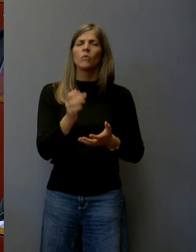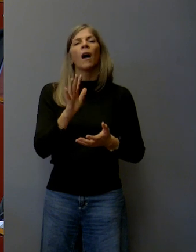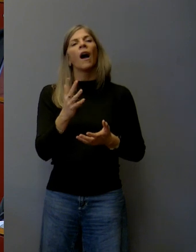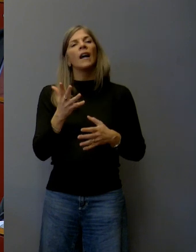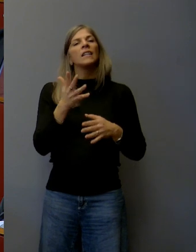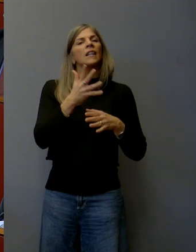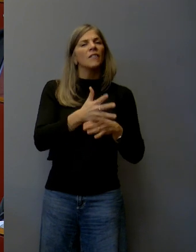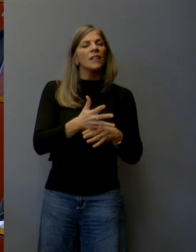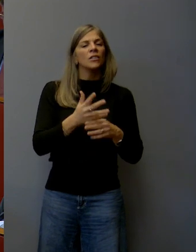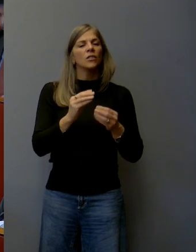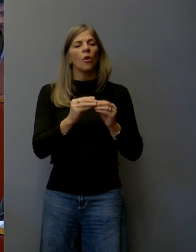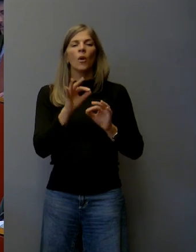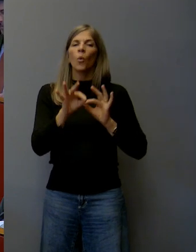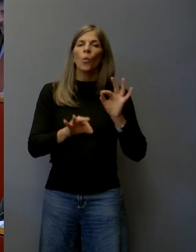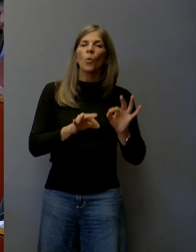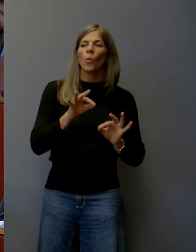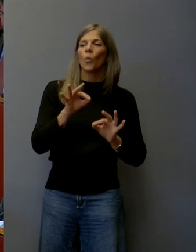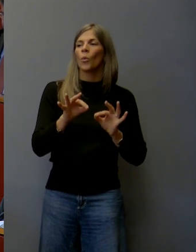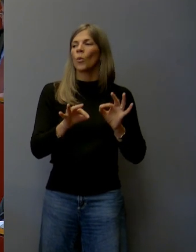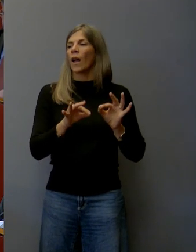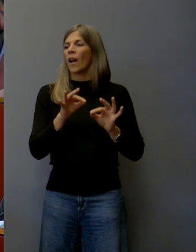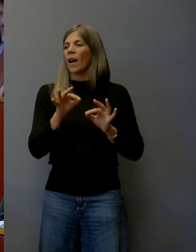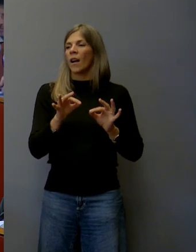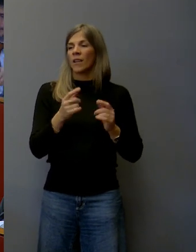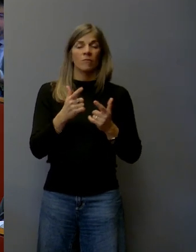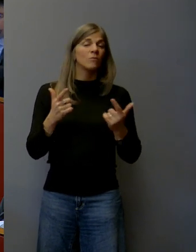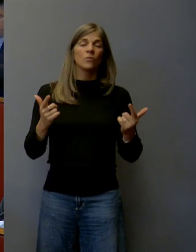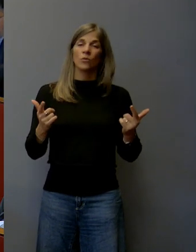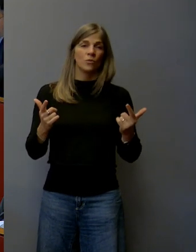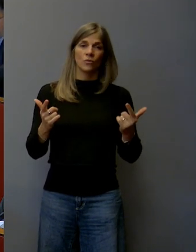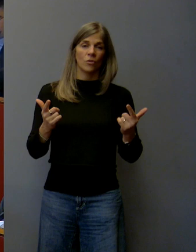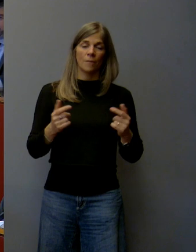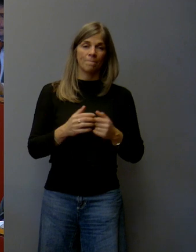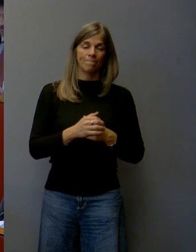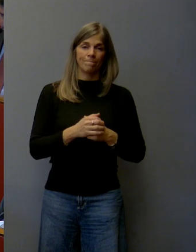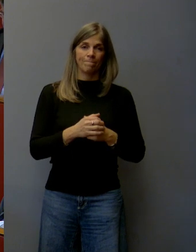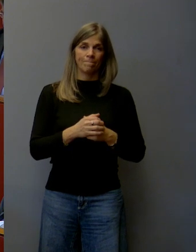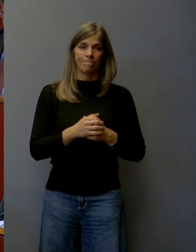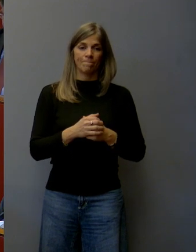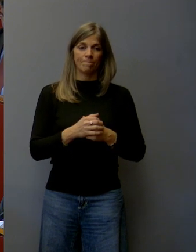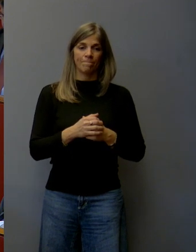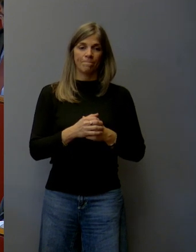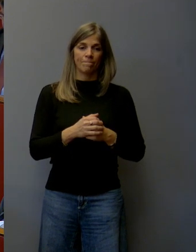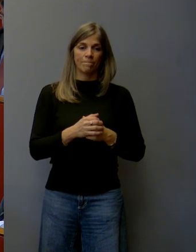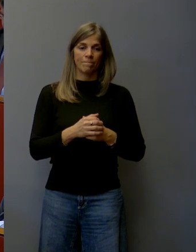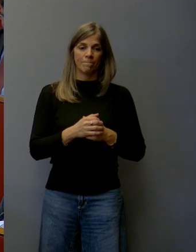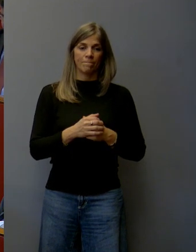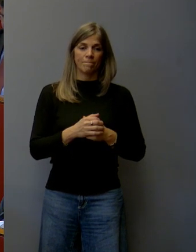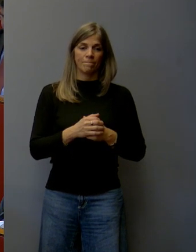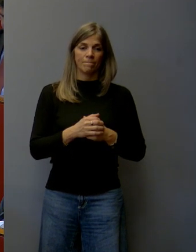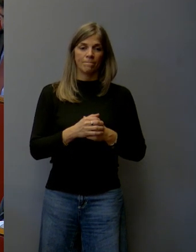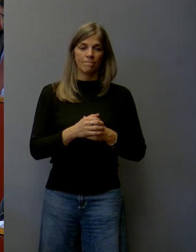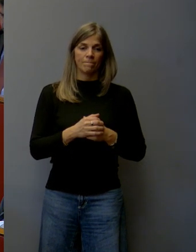del ciò che tiene insieme un territorio nelle sue come dire fragilità e necessità più